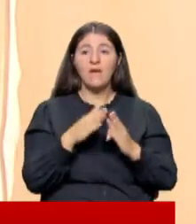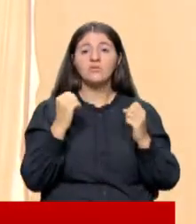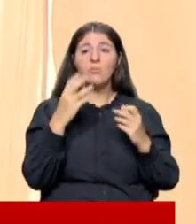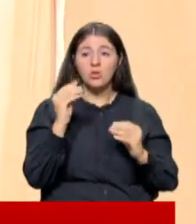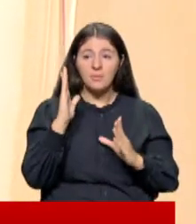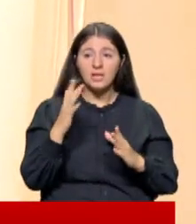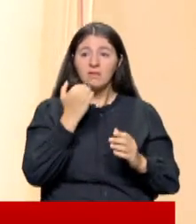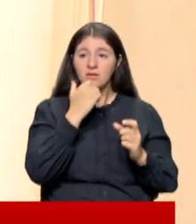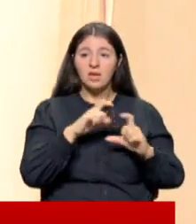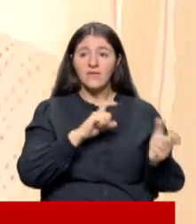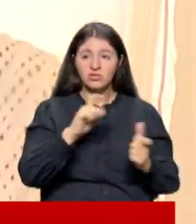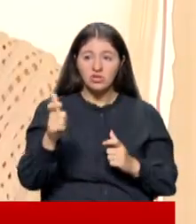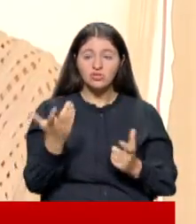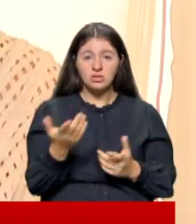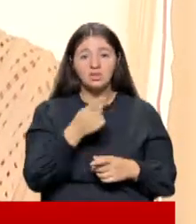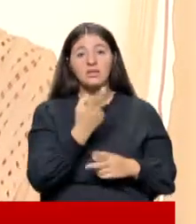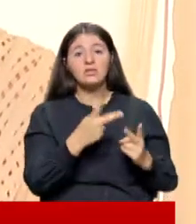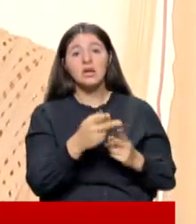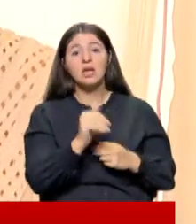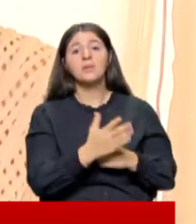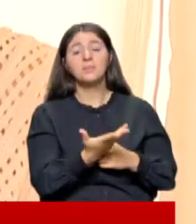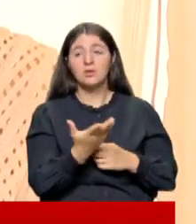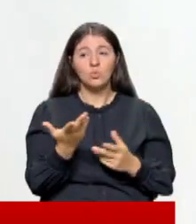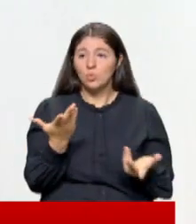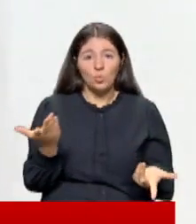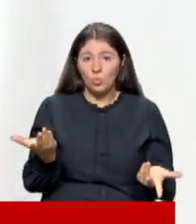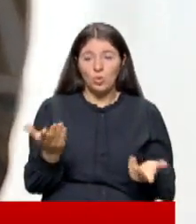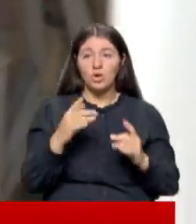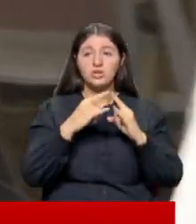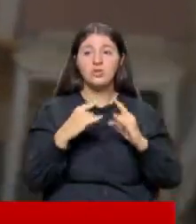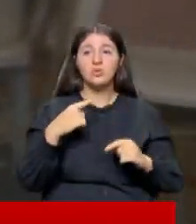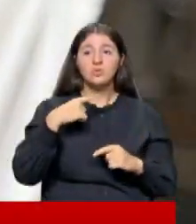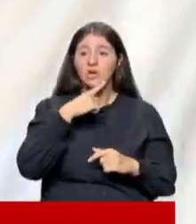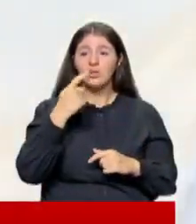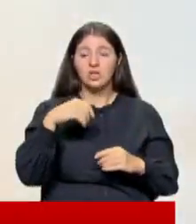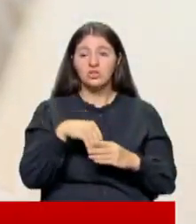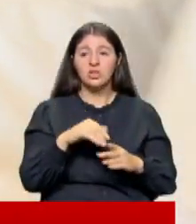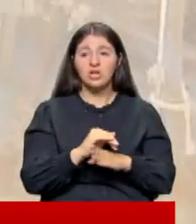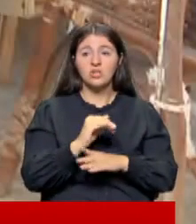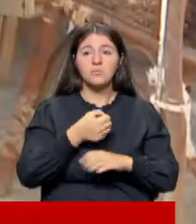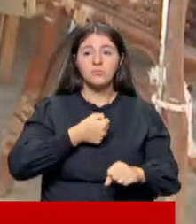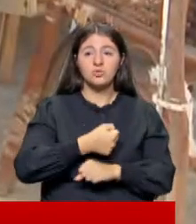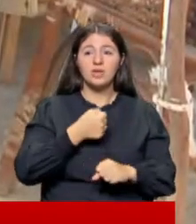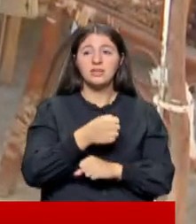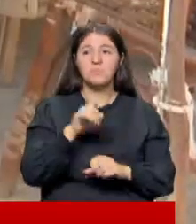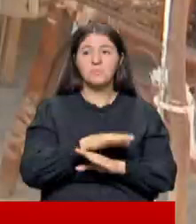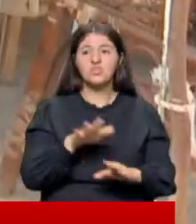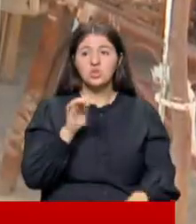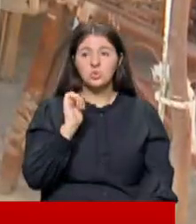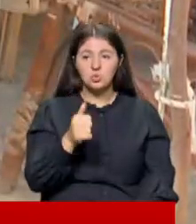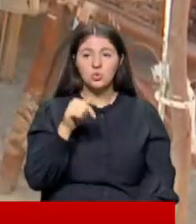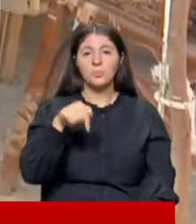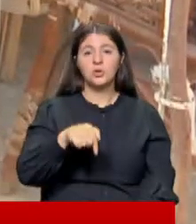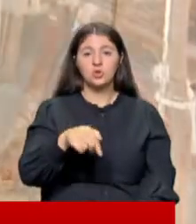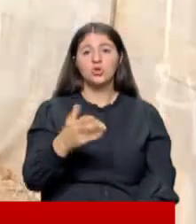sağlam olanlar bile konteynera geçti size daha sıra gelmedi mi yok çadırda Zorlu koşullarda yaşam mücadelesinin biteceği gün